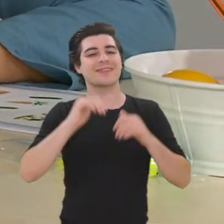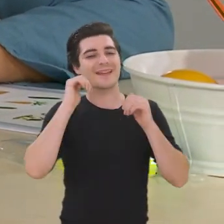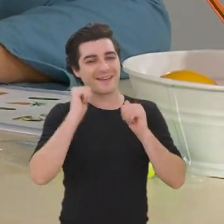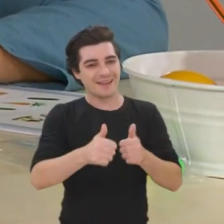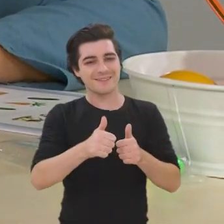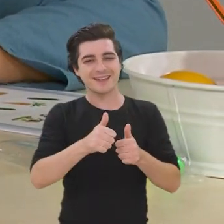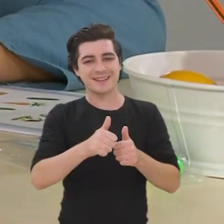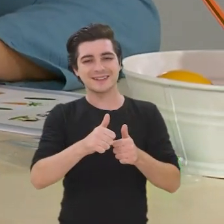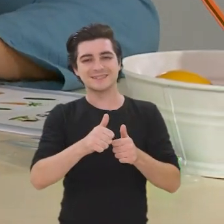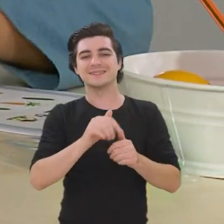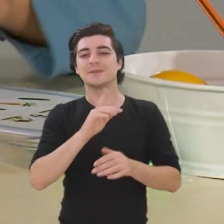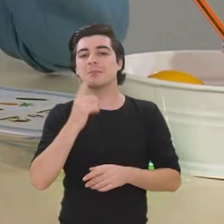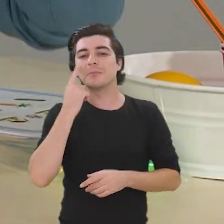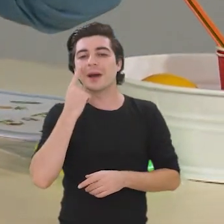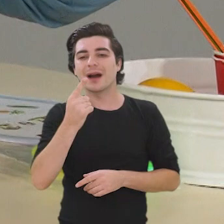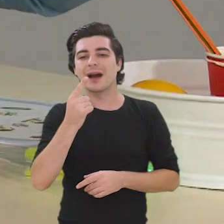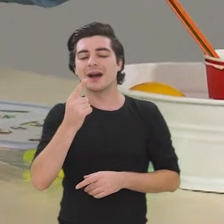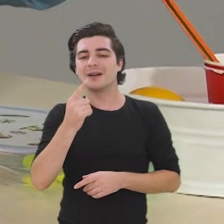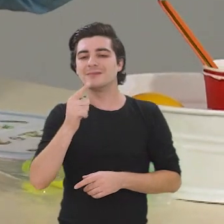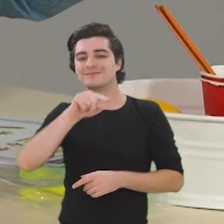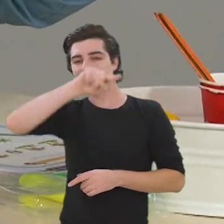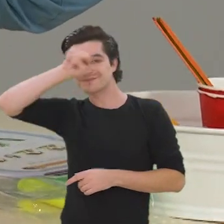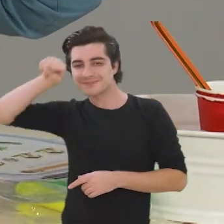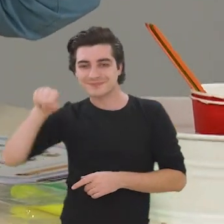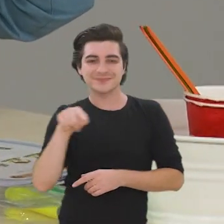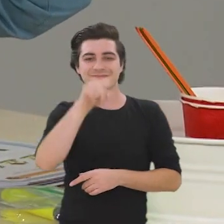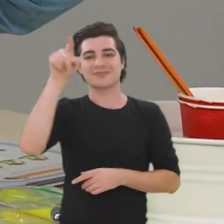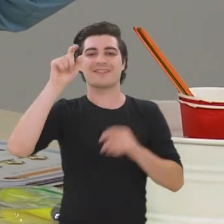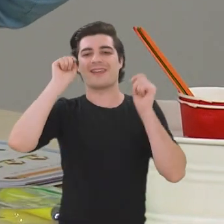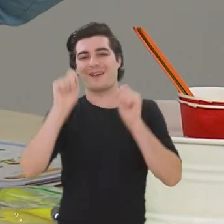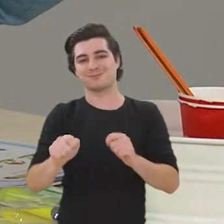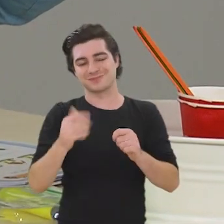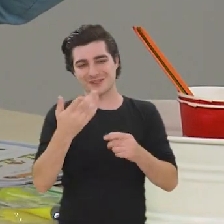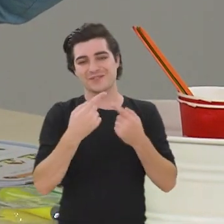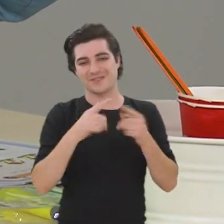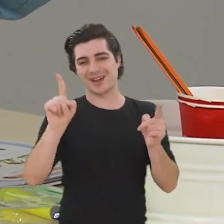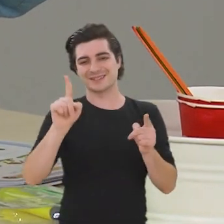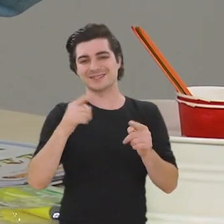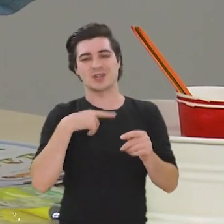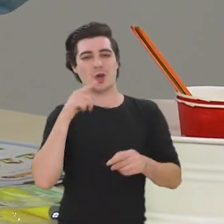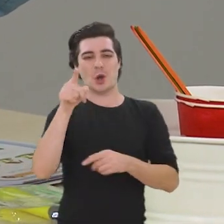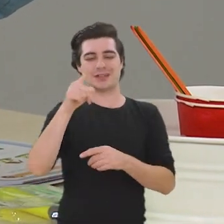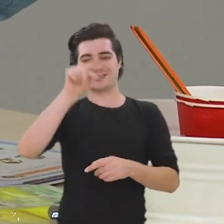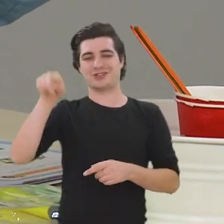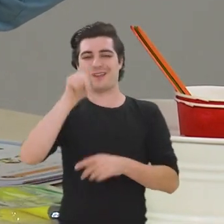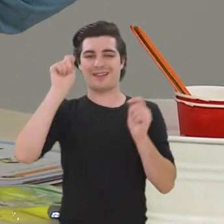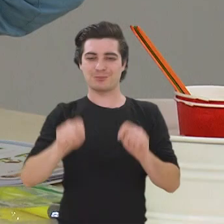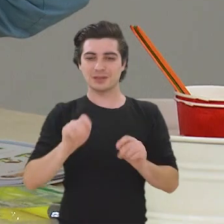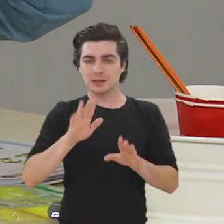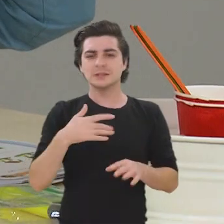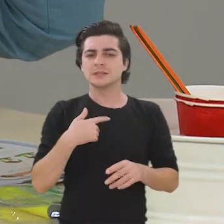Evet, şimdi Nurbanu'nun işaretlemesini size göstereceğim. Nurbanu daire içine alarak farklı olanı gösterdi ve